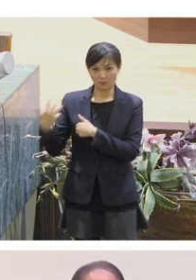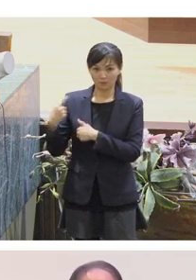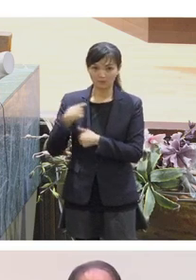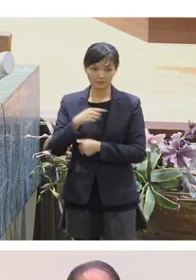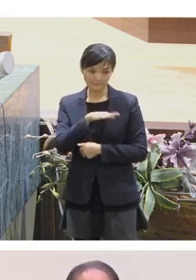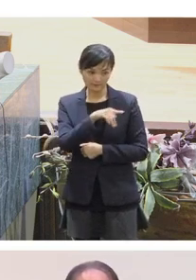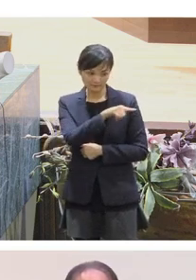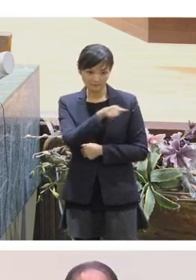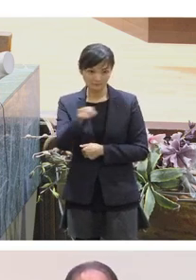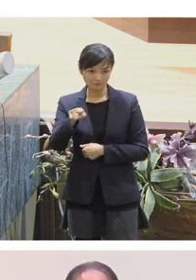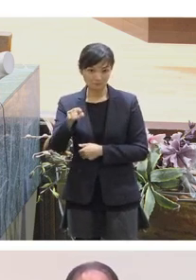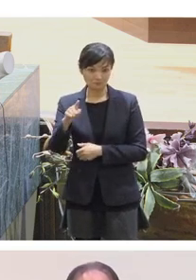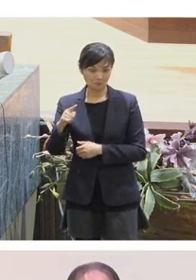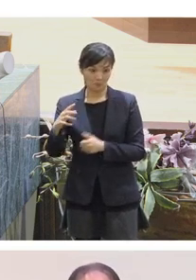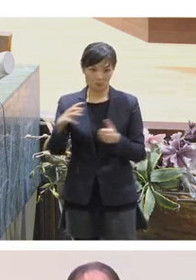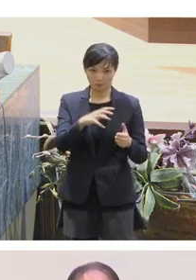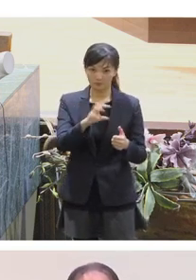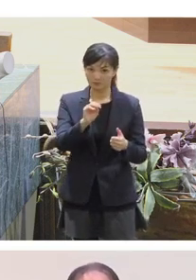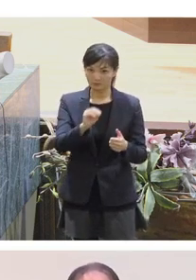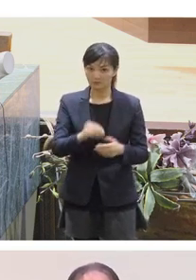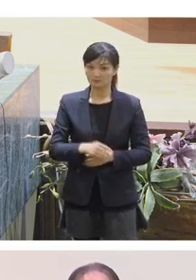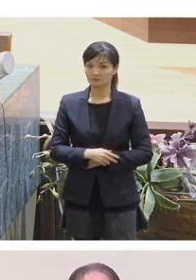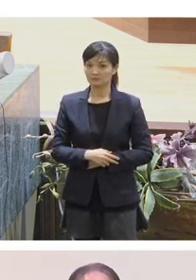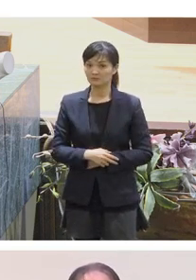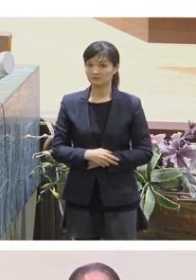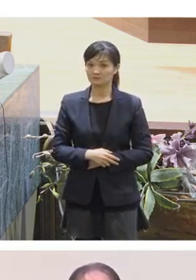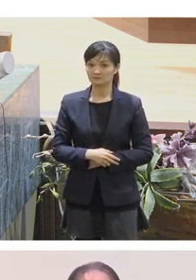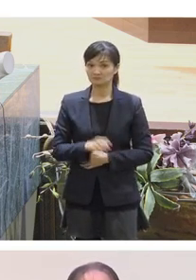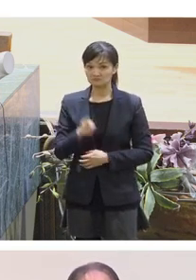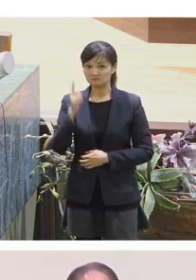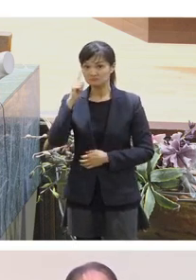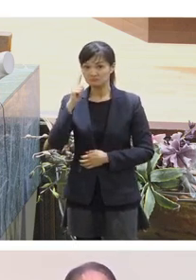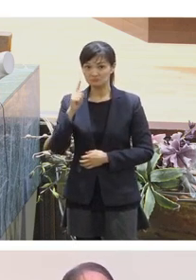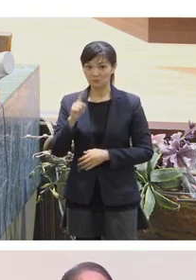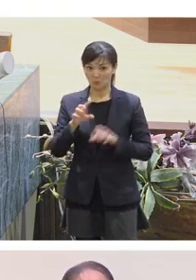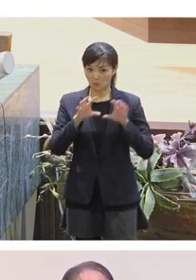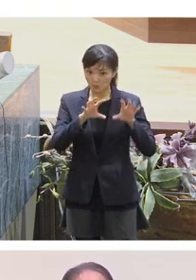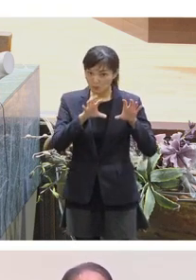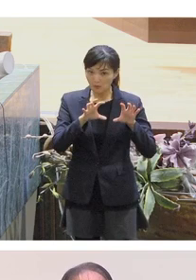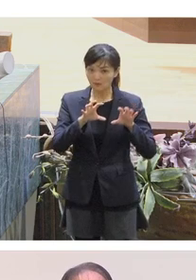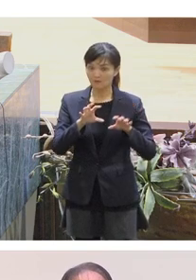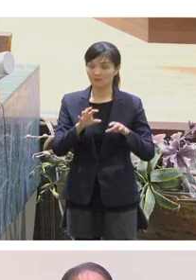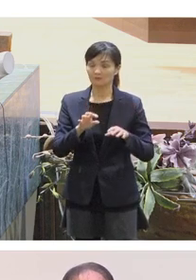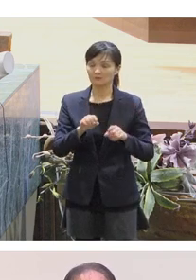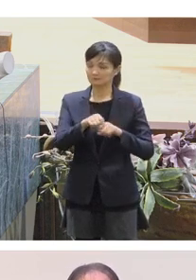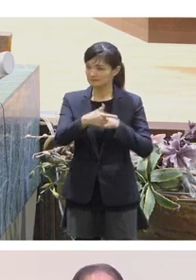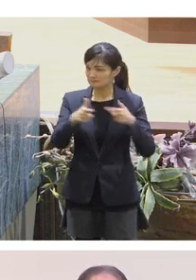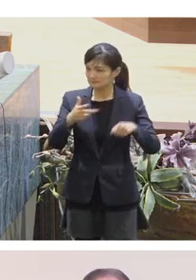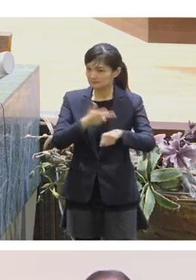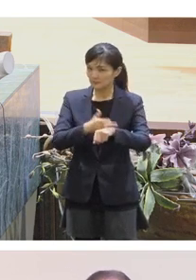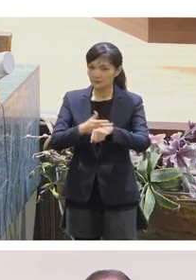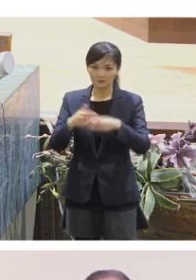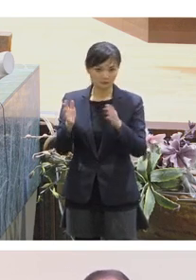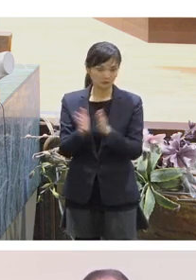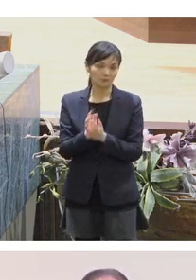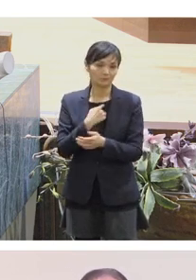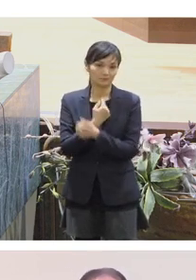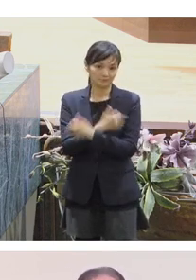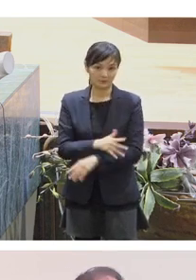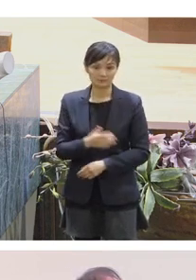胁？”你们想到的被威胁的手段我都承受过，打电话恐